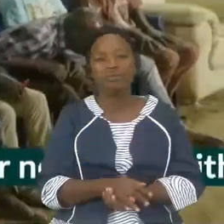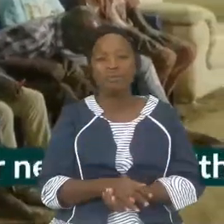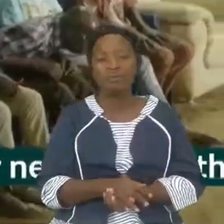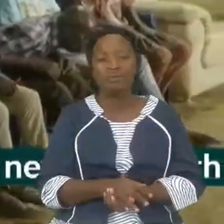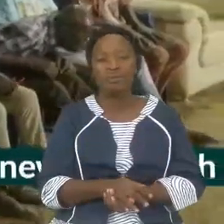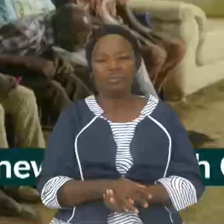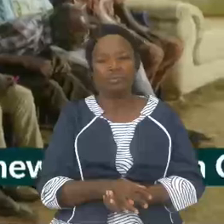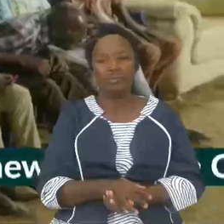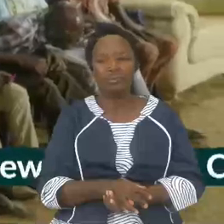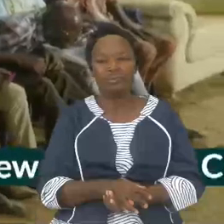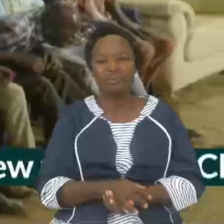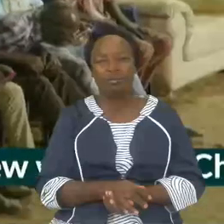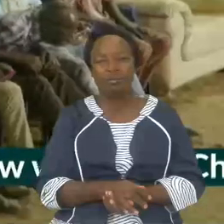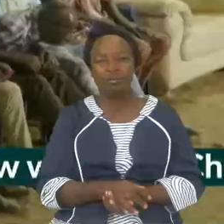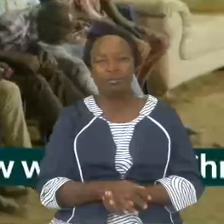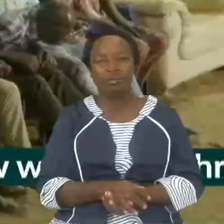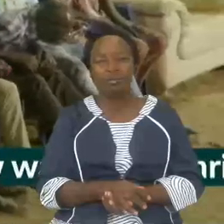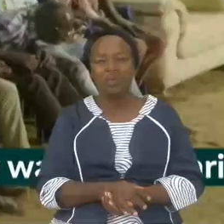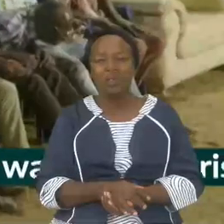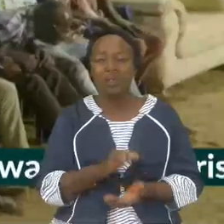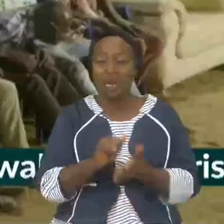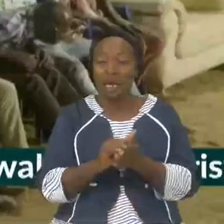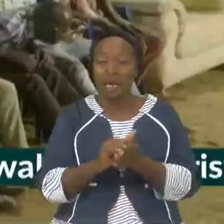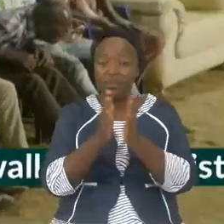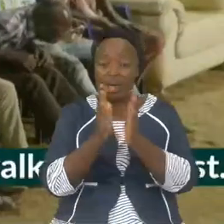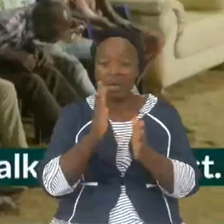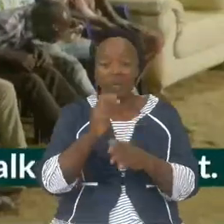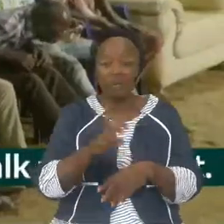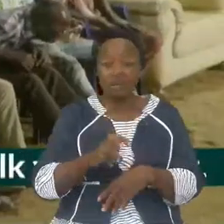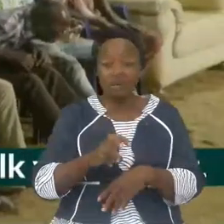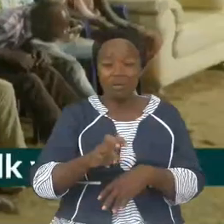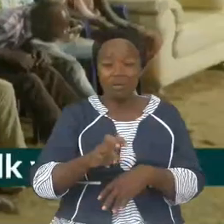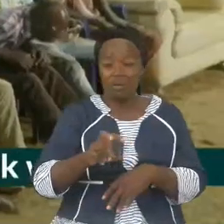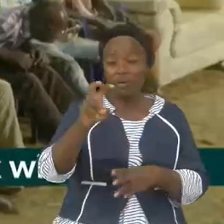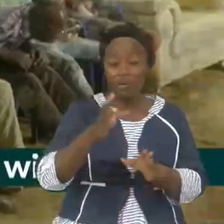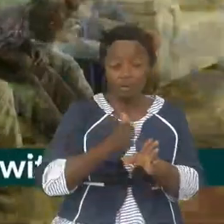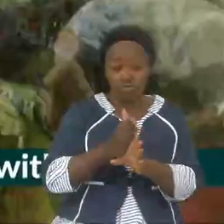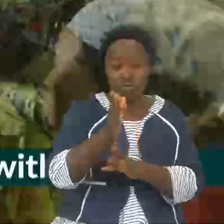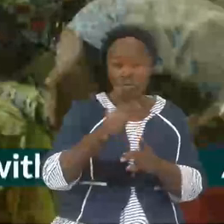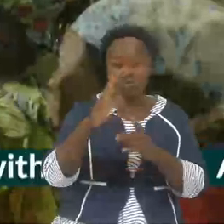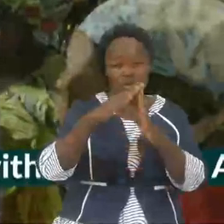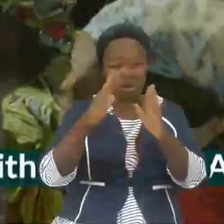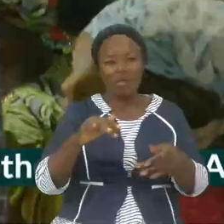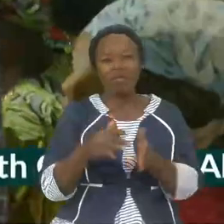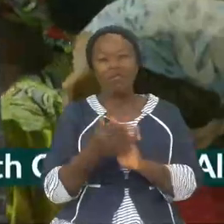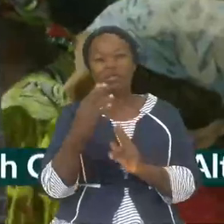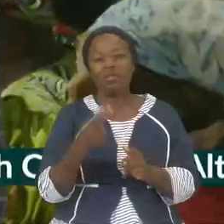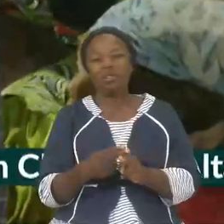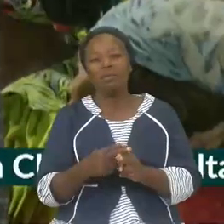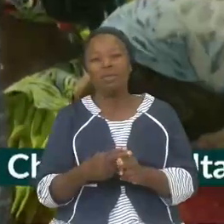toute prière faite en votre faveur vous accompagnera à la maison.